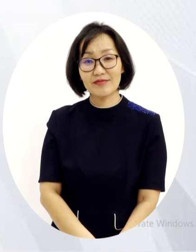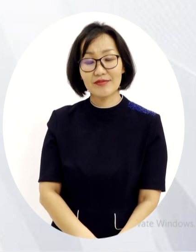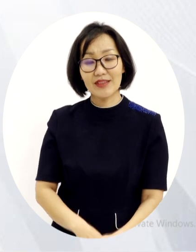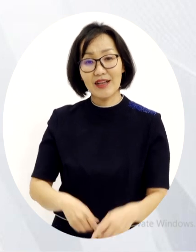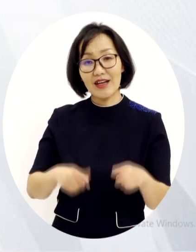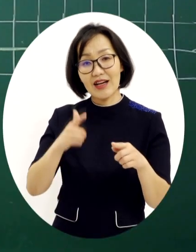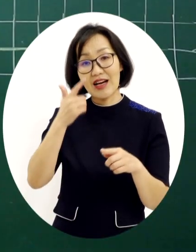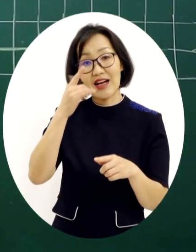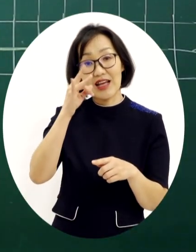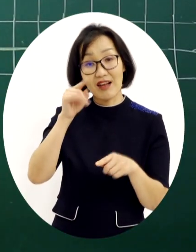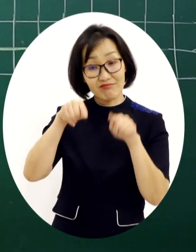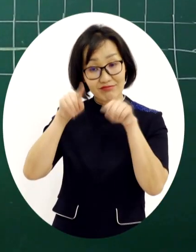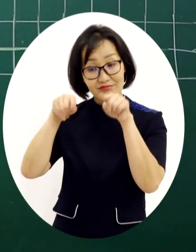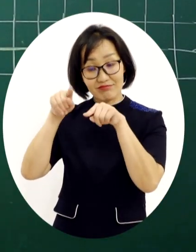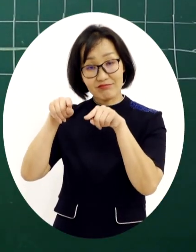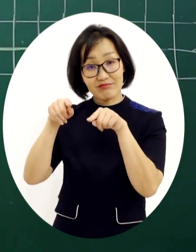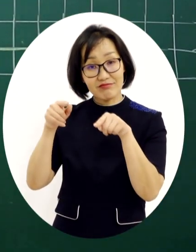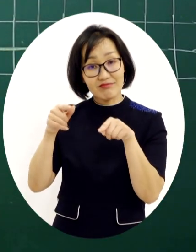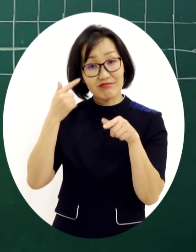За, одоо графика байгуулахын тулд яах вэ?